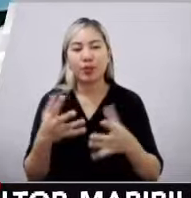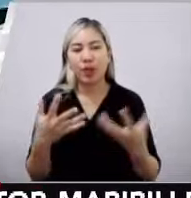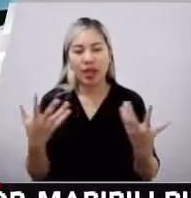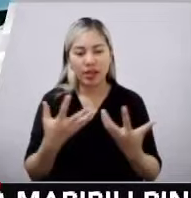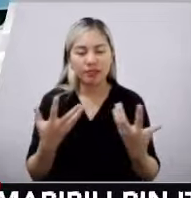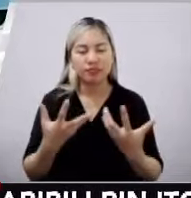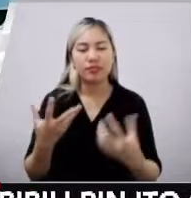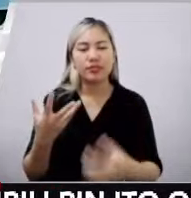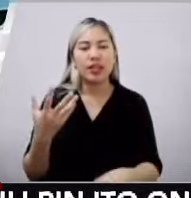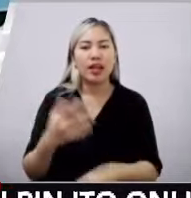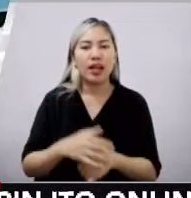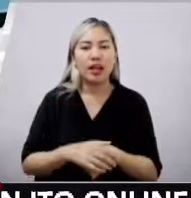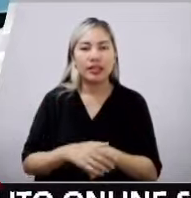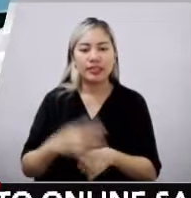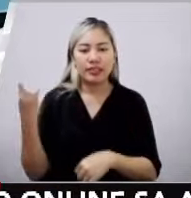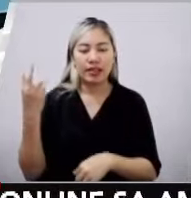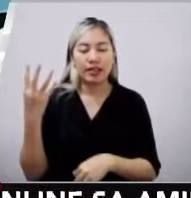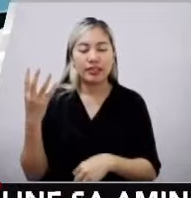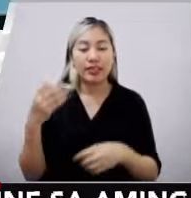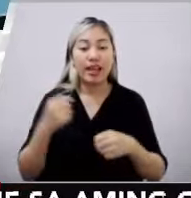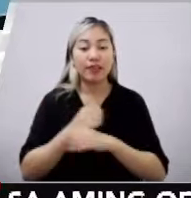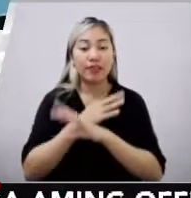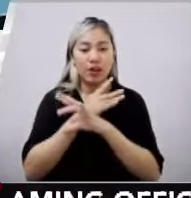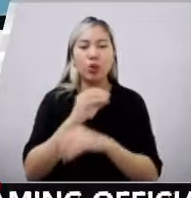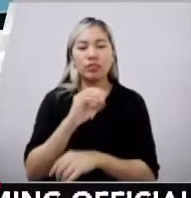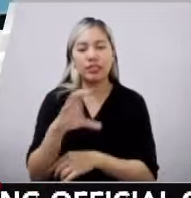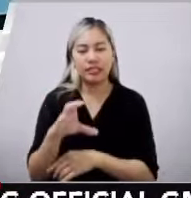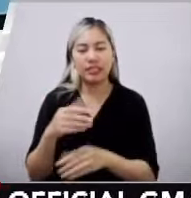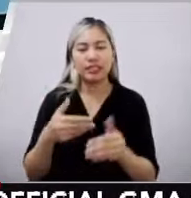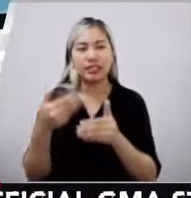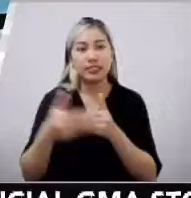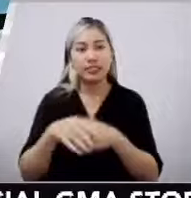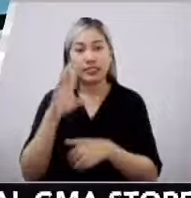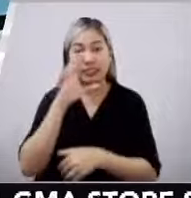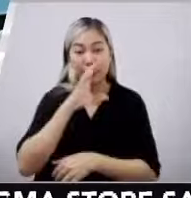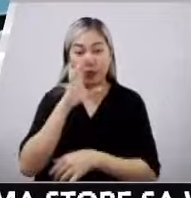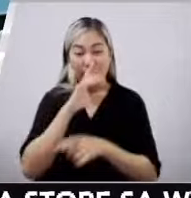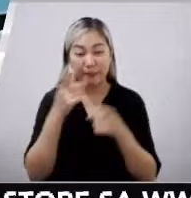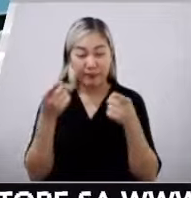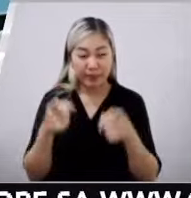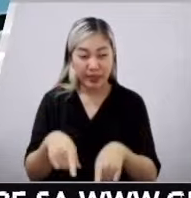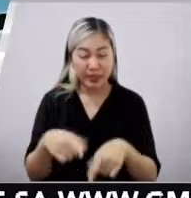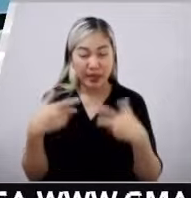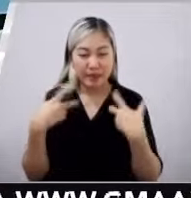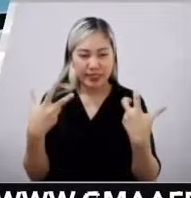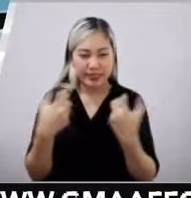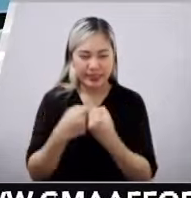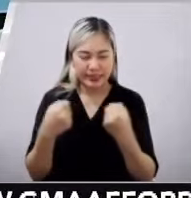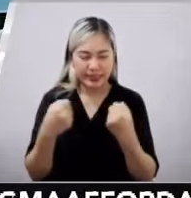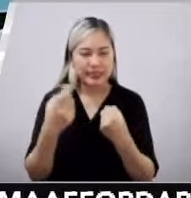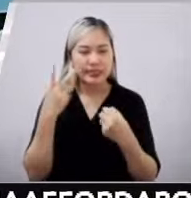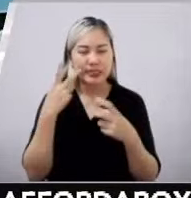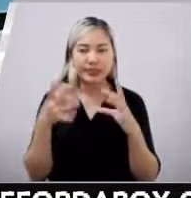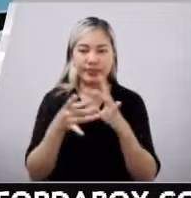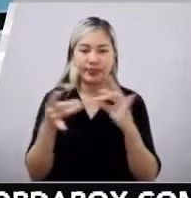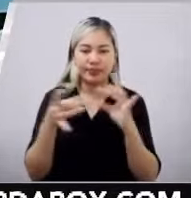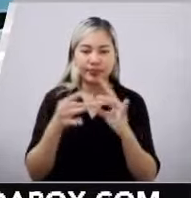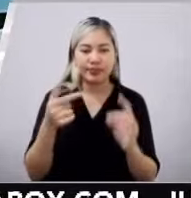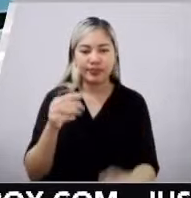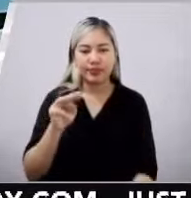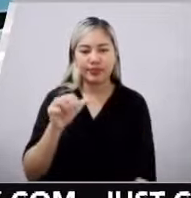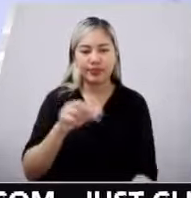Cebu, huli ka mang ilang aksidente sa Talisay City. Ang may init na balita hatid ni Femery Dumabok ng GMA Regional